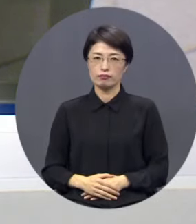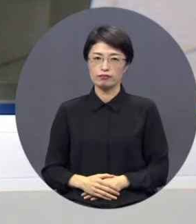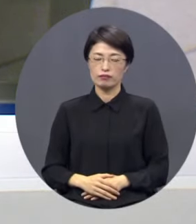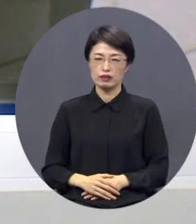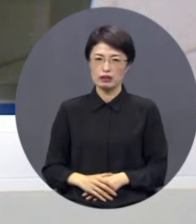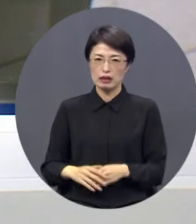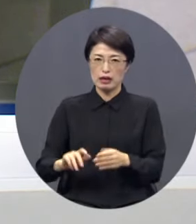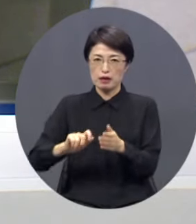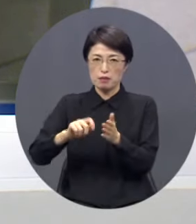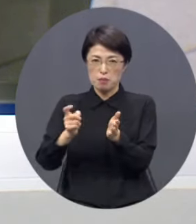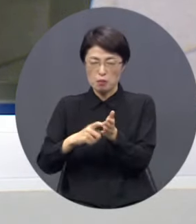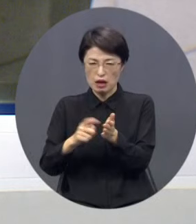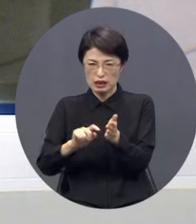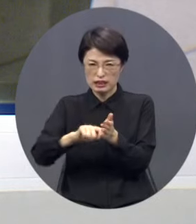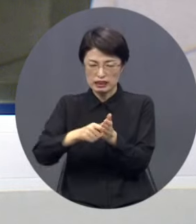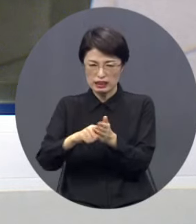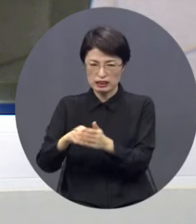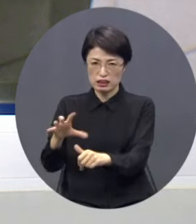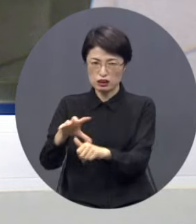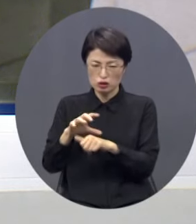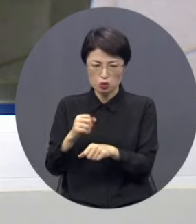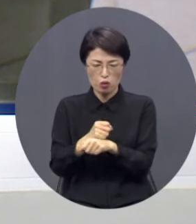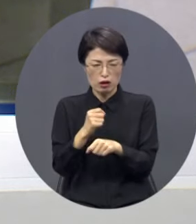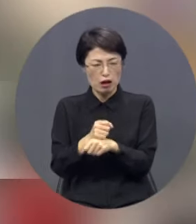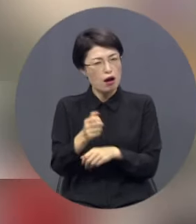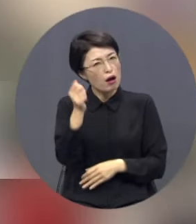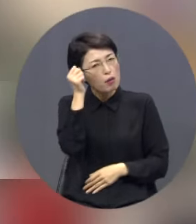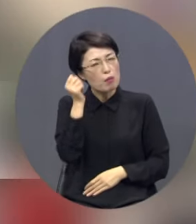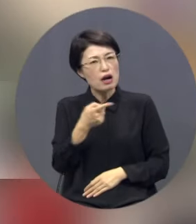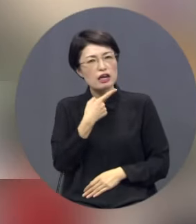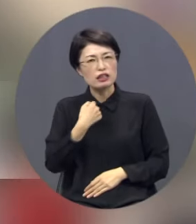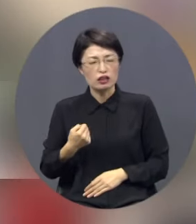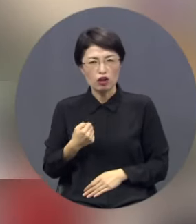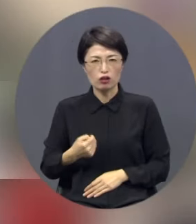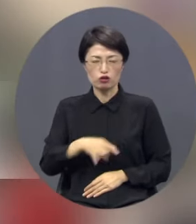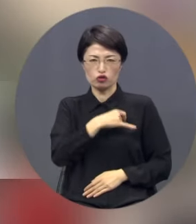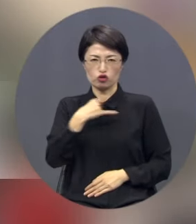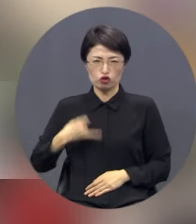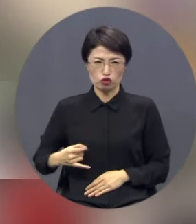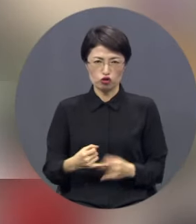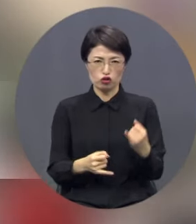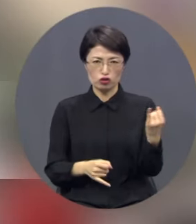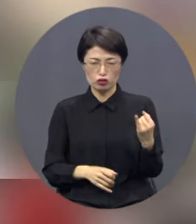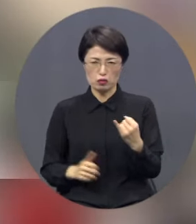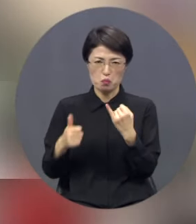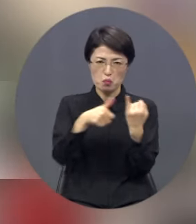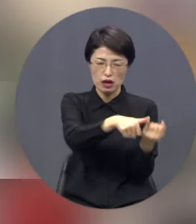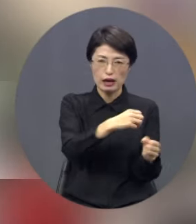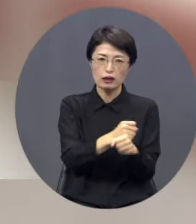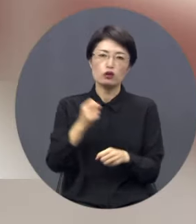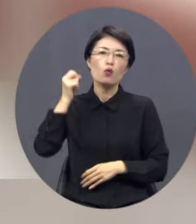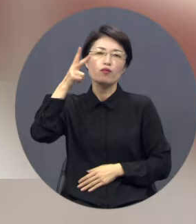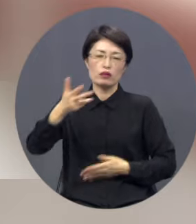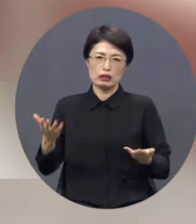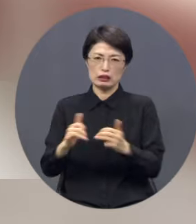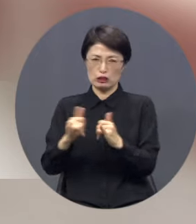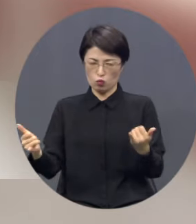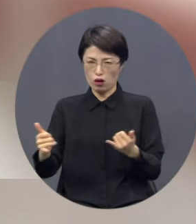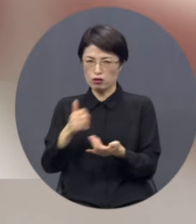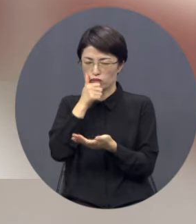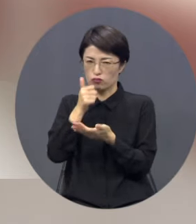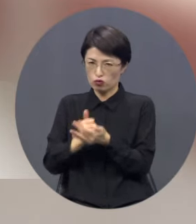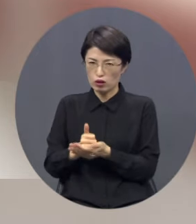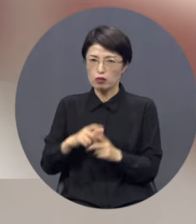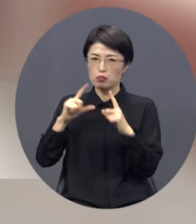마스터키를 이용해 투숙 중이던 중국인 관광객을 성폭행한 호텔 직원에게 실형이 선고됐습니다.